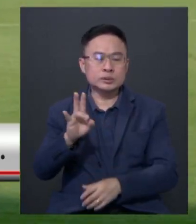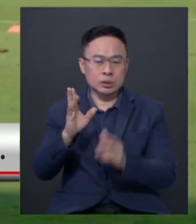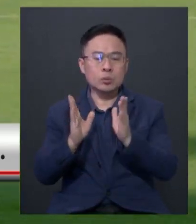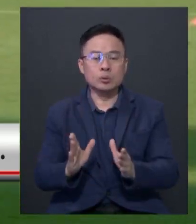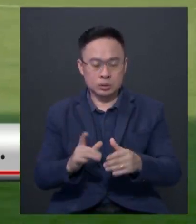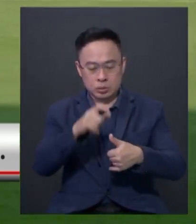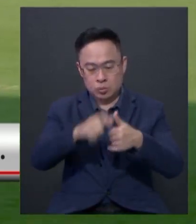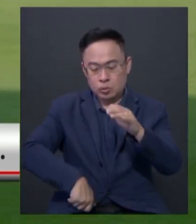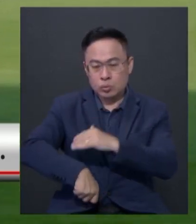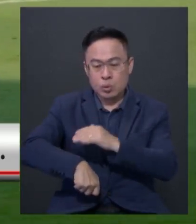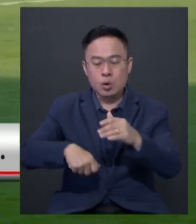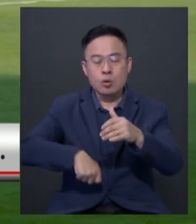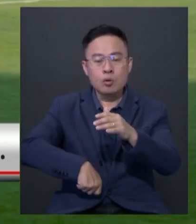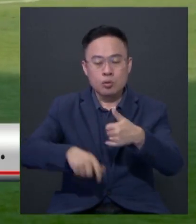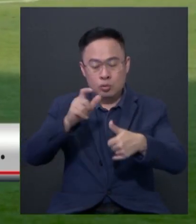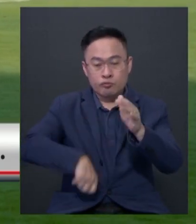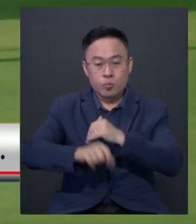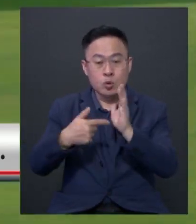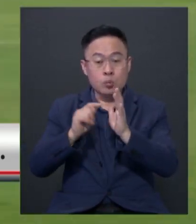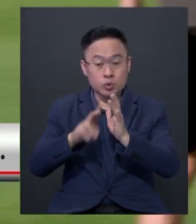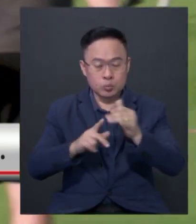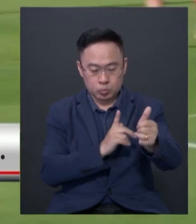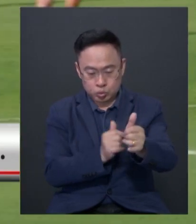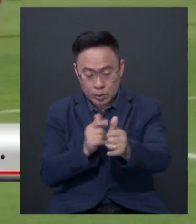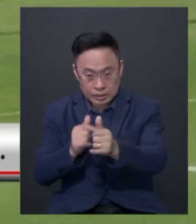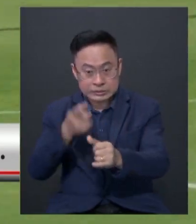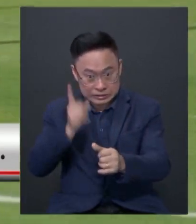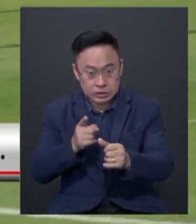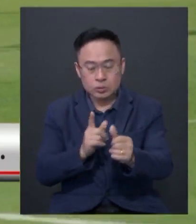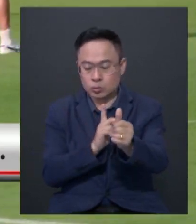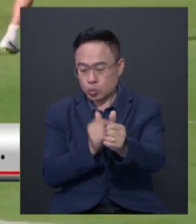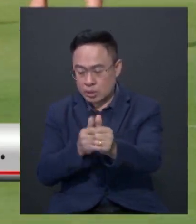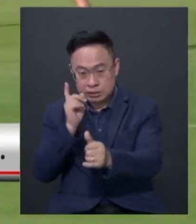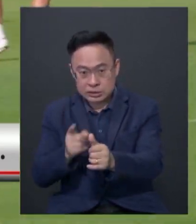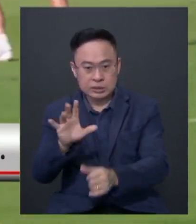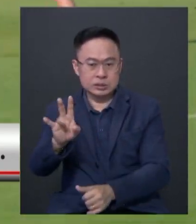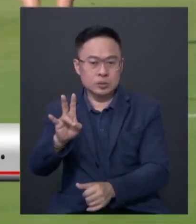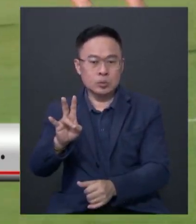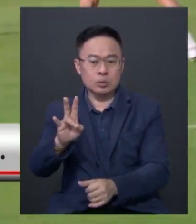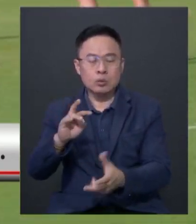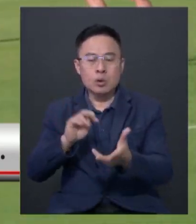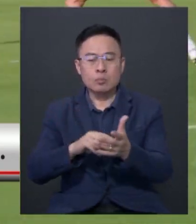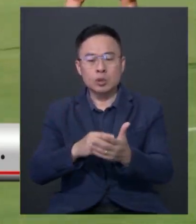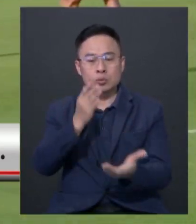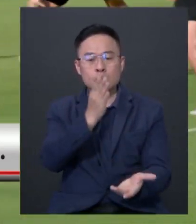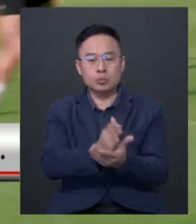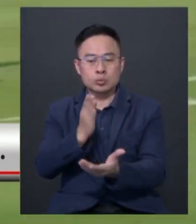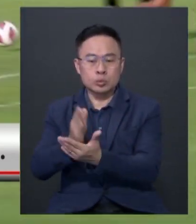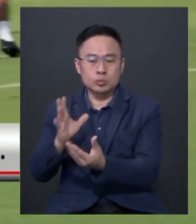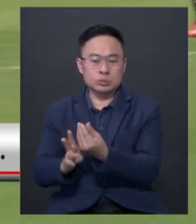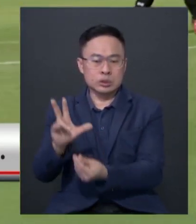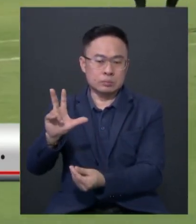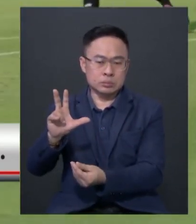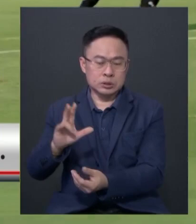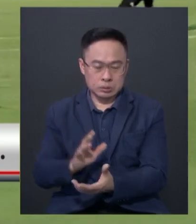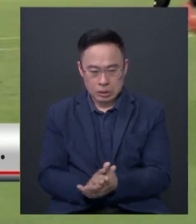ามารถลงสนามได ้แล้ว7คนที่เป็น7คนที่เป็น11ตัวจริงนะเป็นตัวหลักตลอดนะครับ ก็ถึงบอกไงคะเจ็บกันค่อนที